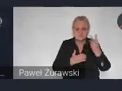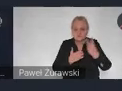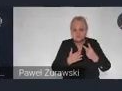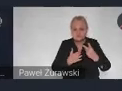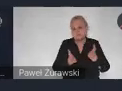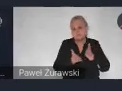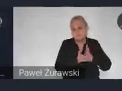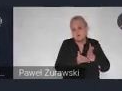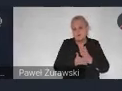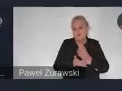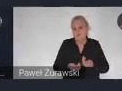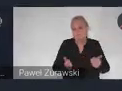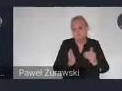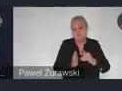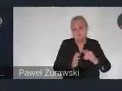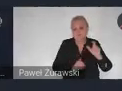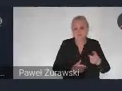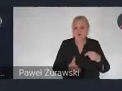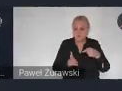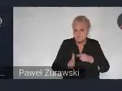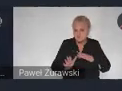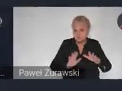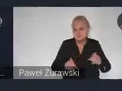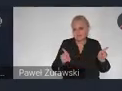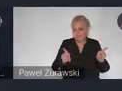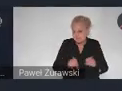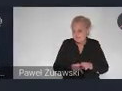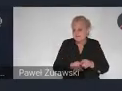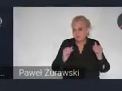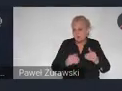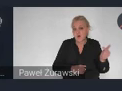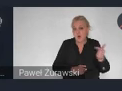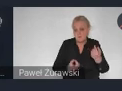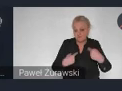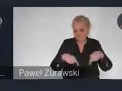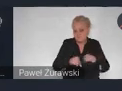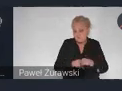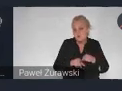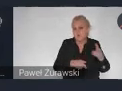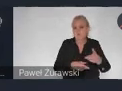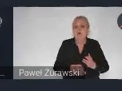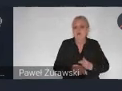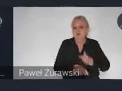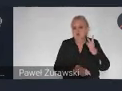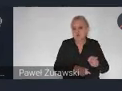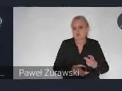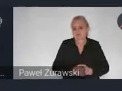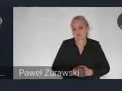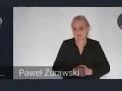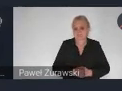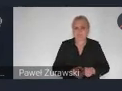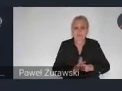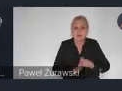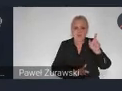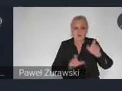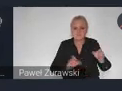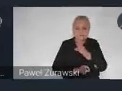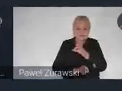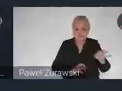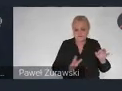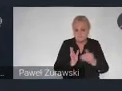potrzebuje i w taki sposób również można spełnić ten obowiązek zapewnienia dostępności dla osób ze